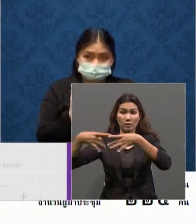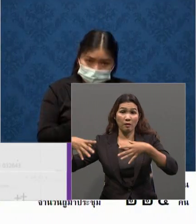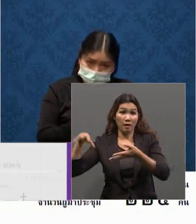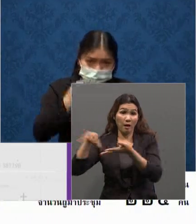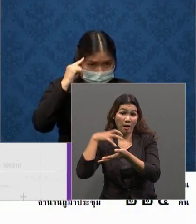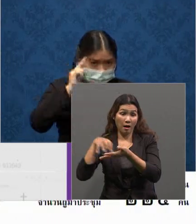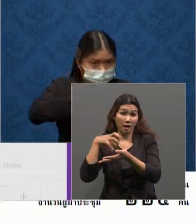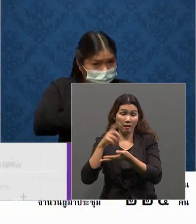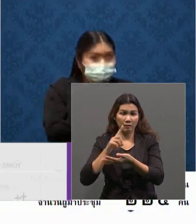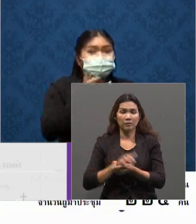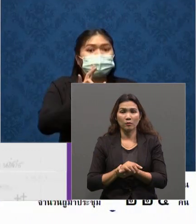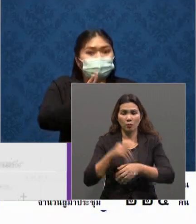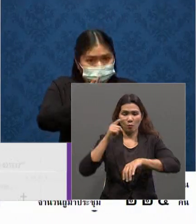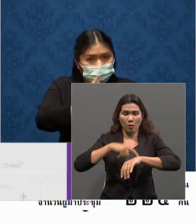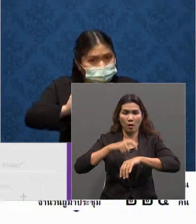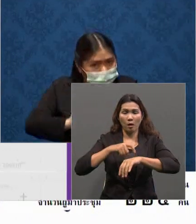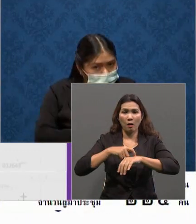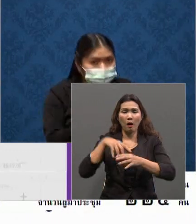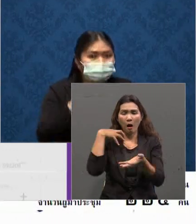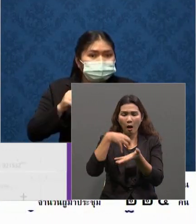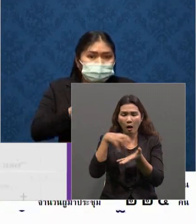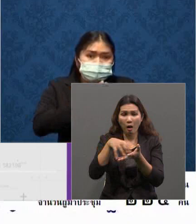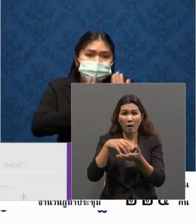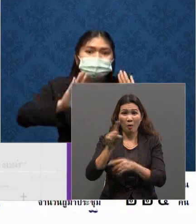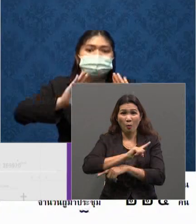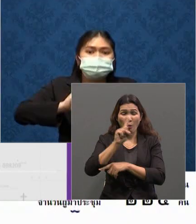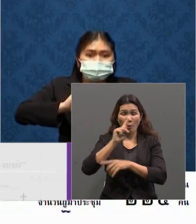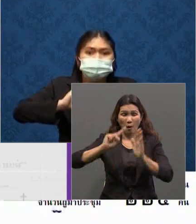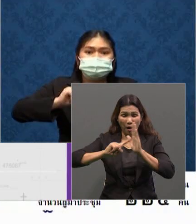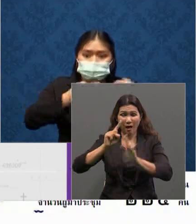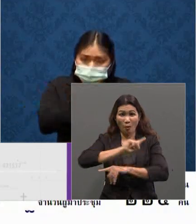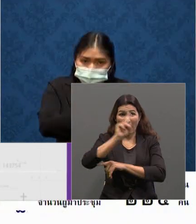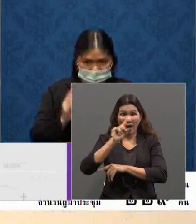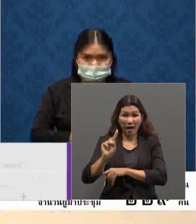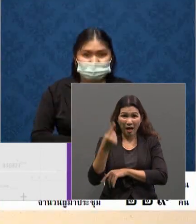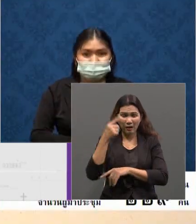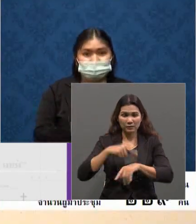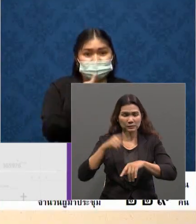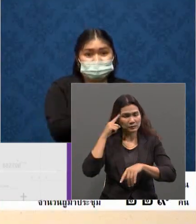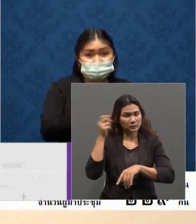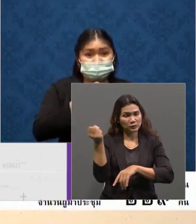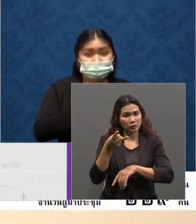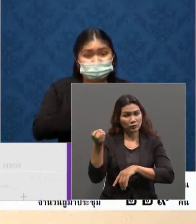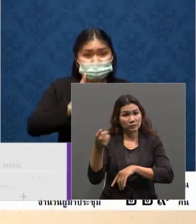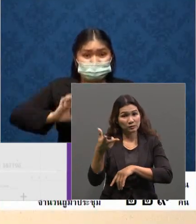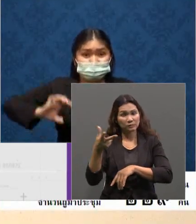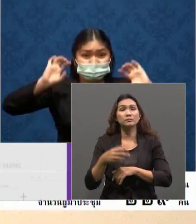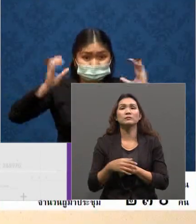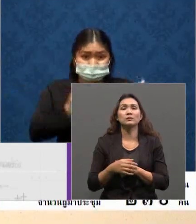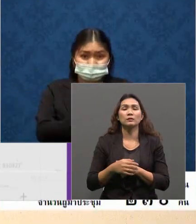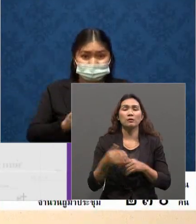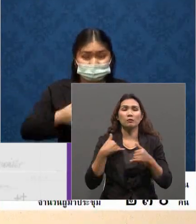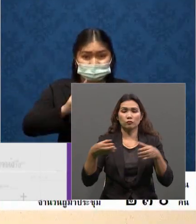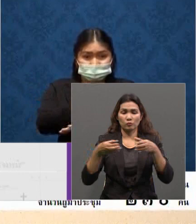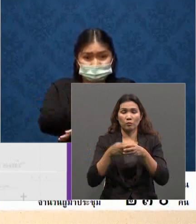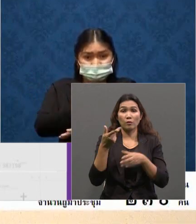าระยะเวลาการอภิปรายในภาพรวมซึ่งวันแรกคาดว่าจะแล้วเสร็จในเวลาประมาณ 2:00-3:00 โดยคณะรัฐมนต